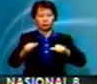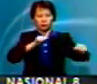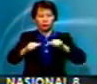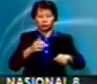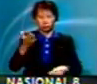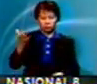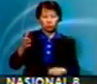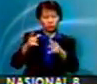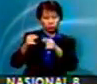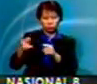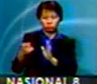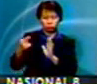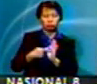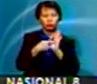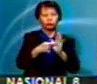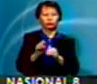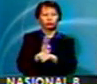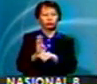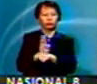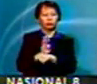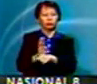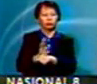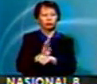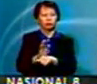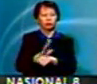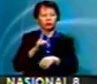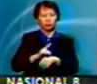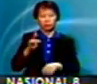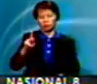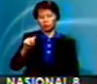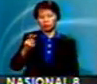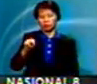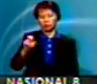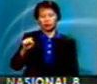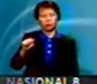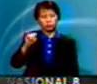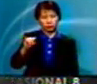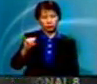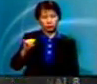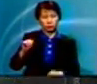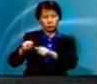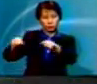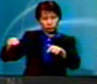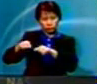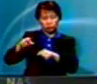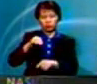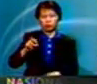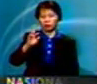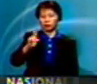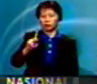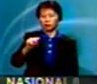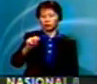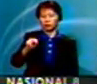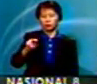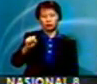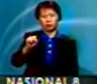Aktiviti dia semua menunjukkan perniagaan di Kansai region ni, dan Kansai gross